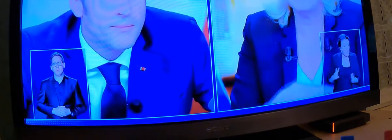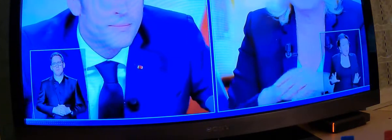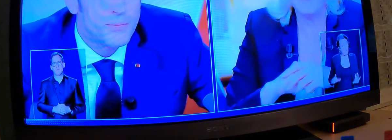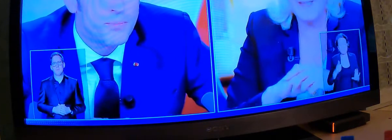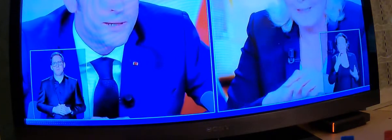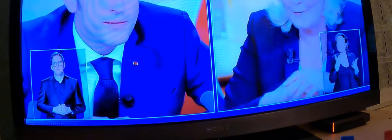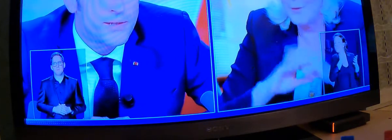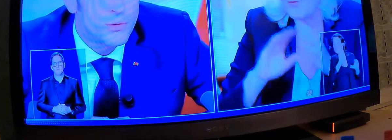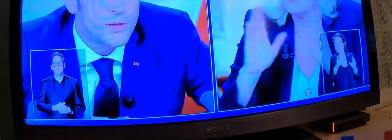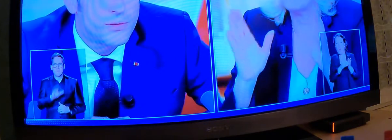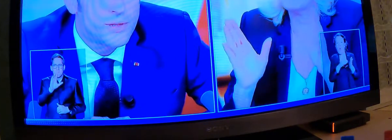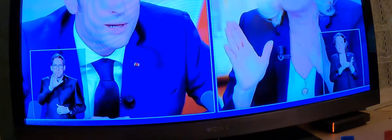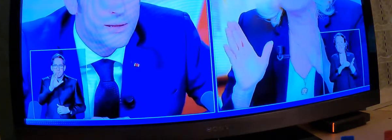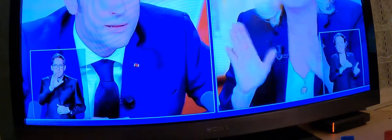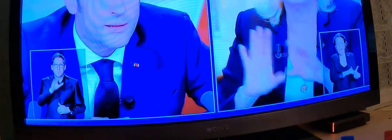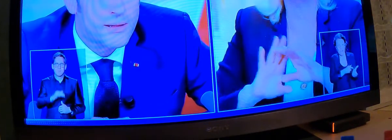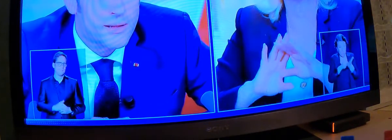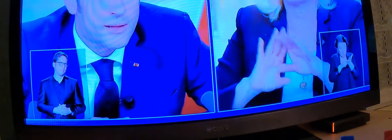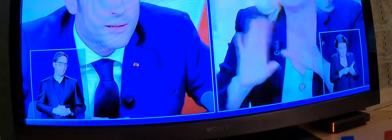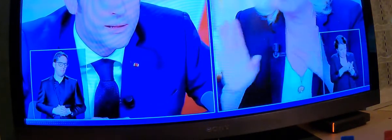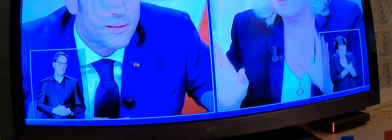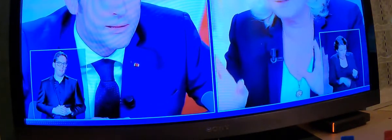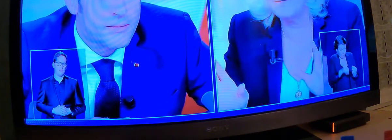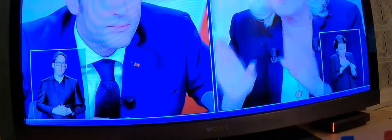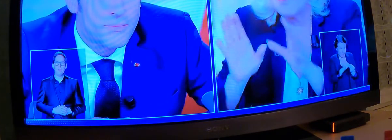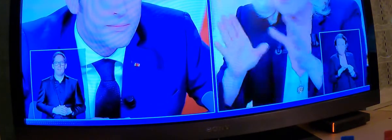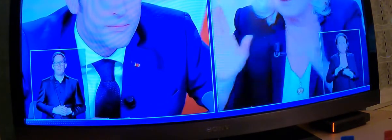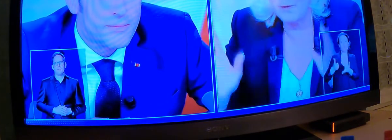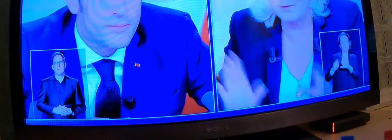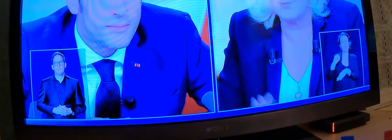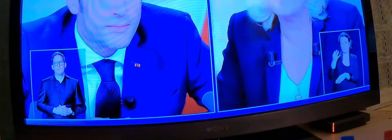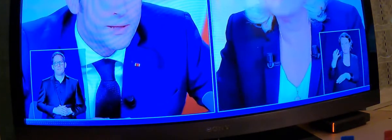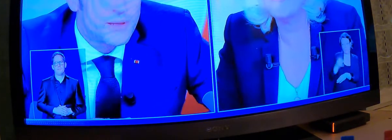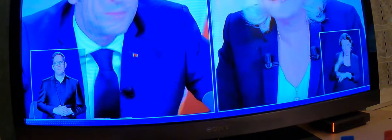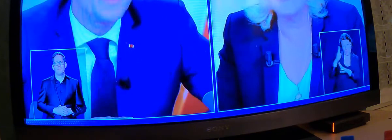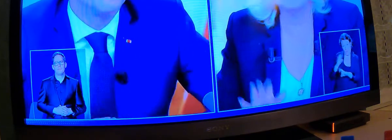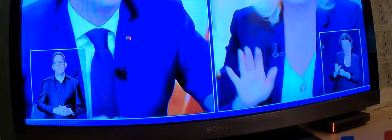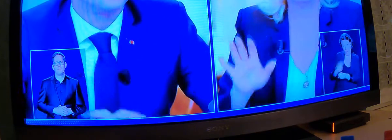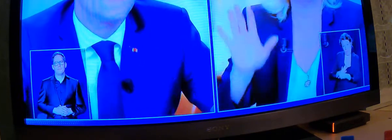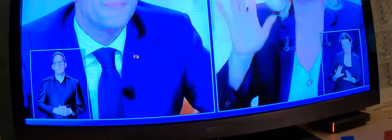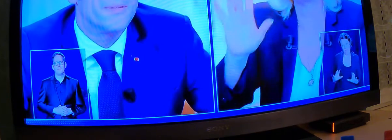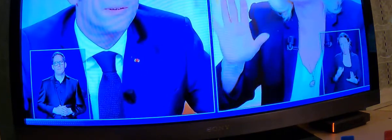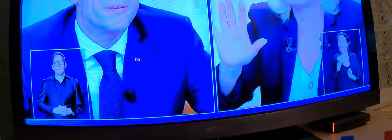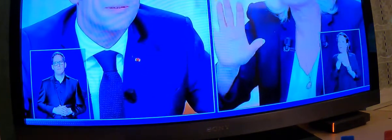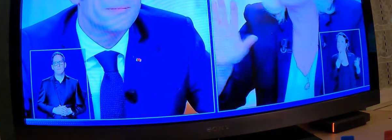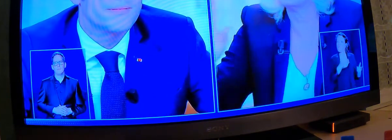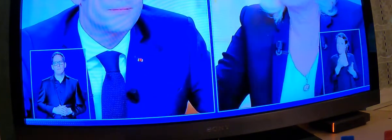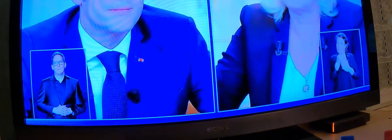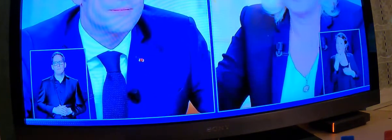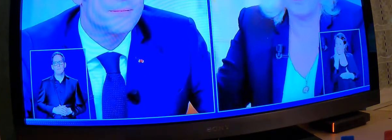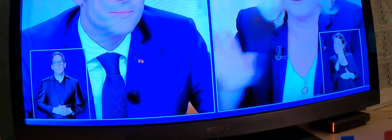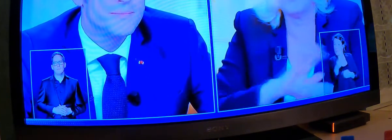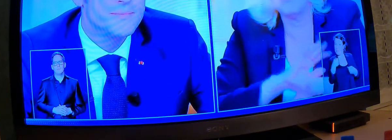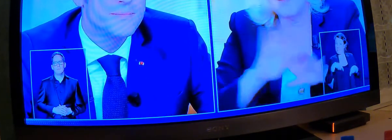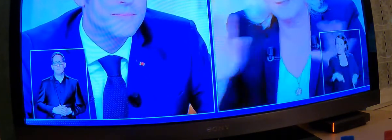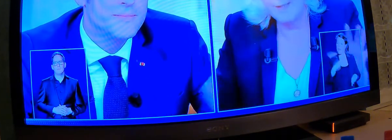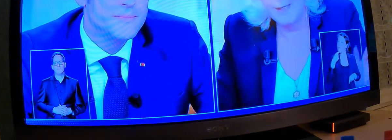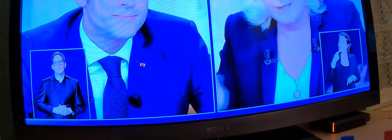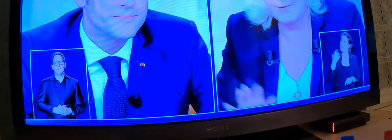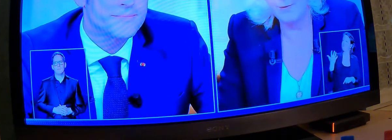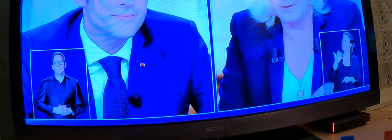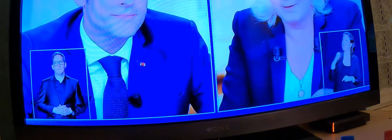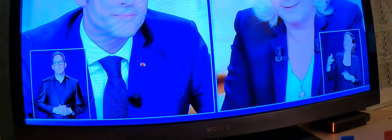supplémentaires, dont 2/3 n'ont strictement rien à voir. Ce sont les chiffres d'ailleurs de vos propres ministères qui évoquent 145 milliards pour le Covid. Tout le